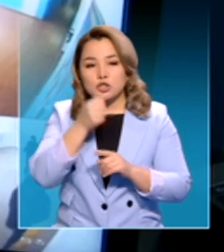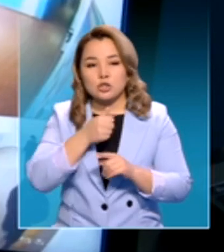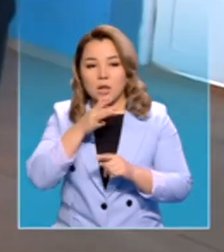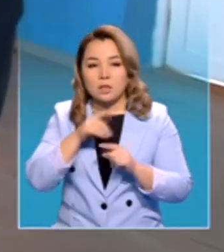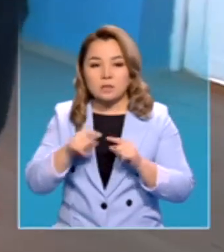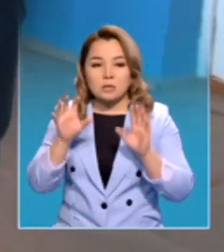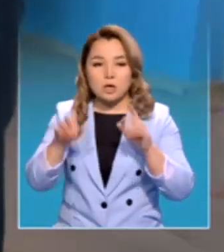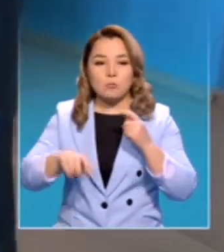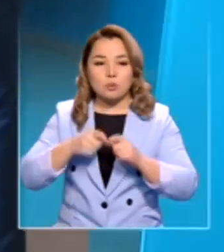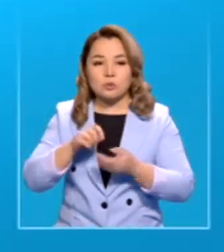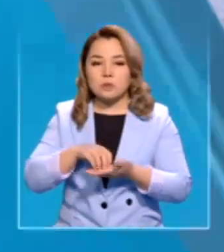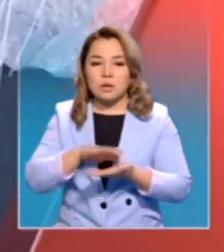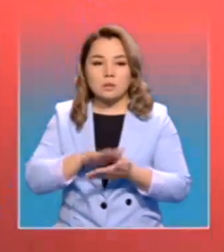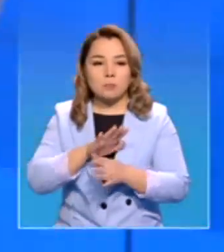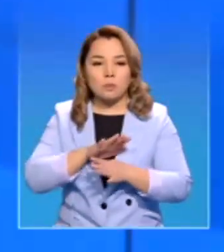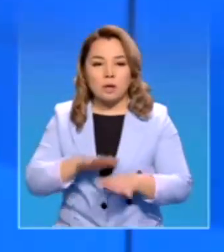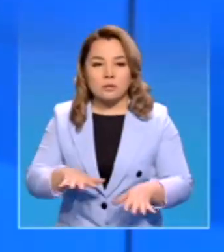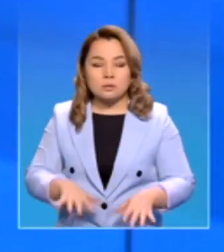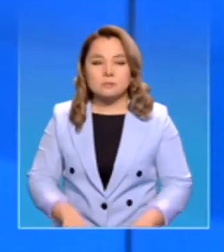тіркелмеген.